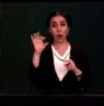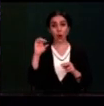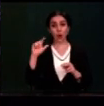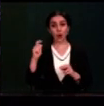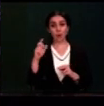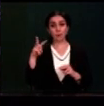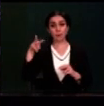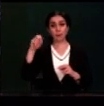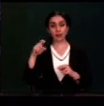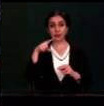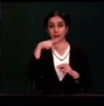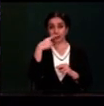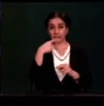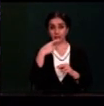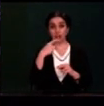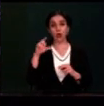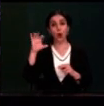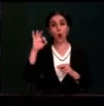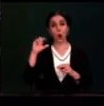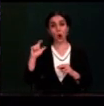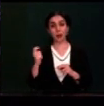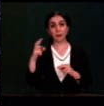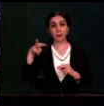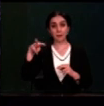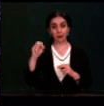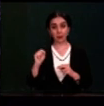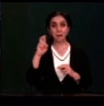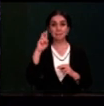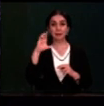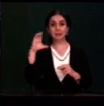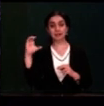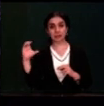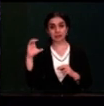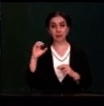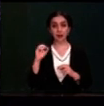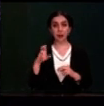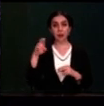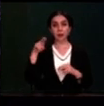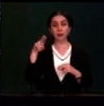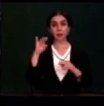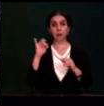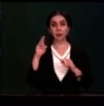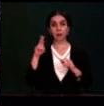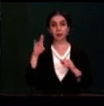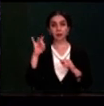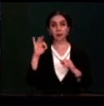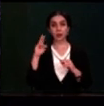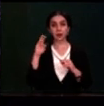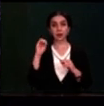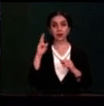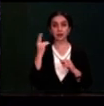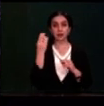деп аталады. Оғма есі БС проекциясы, АСы